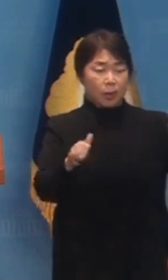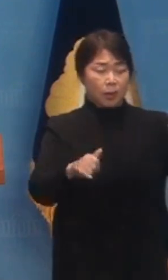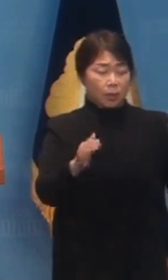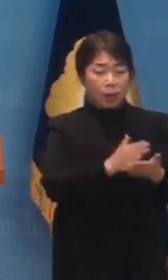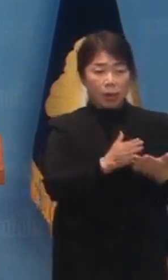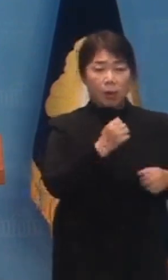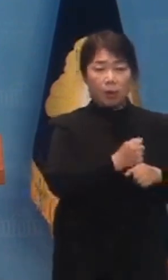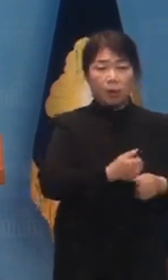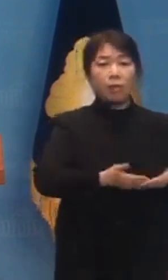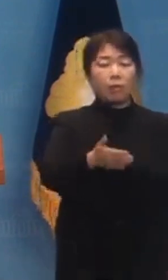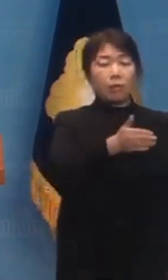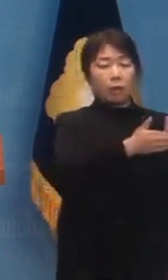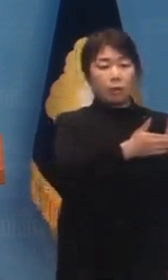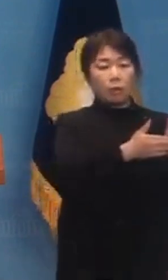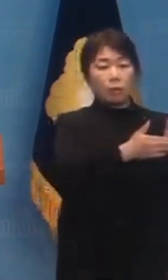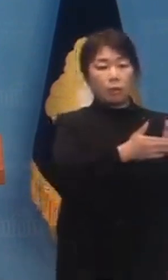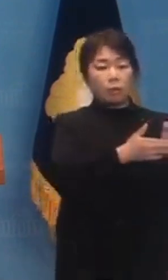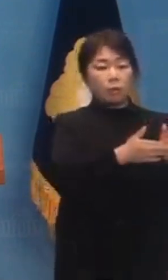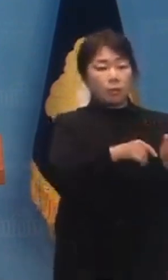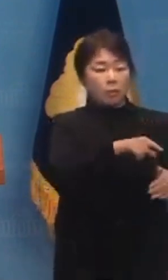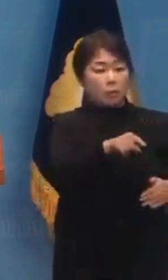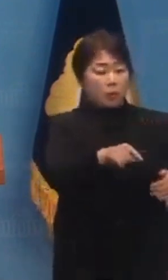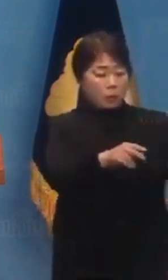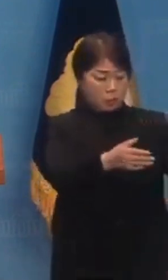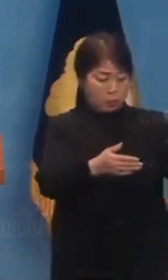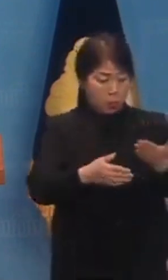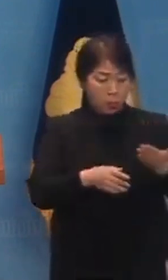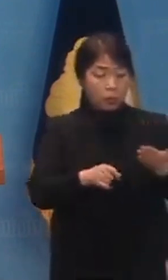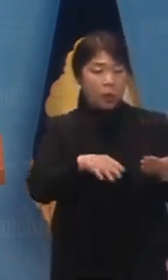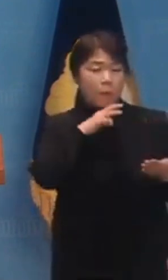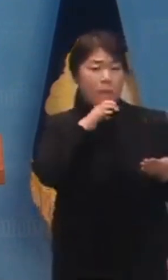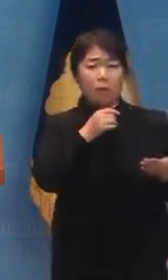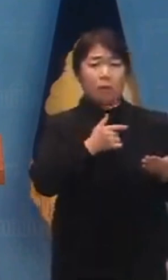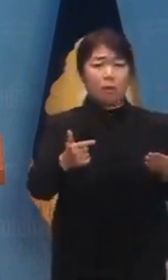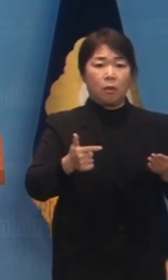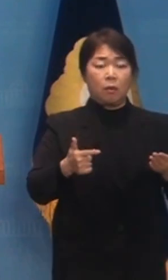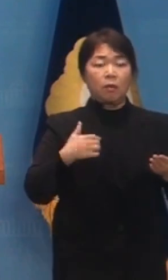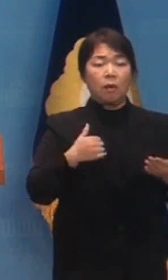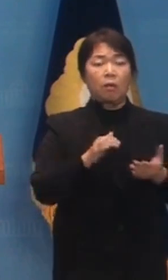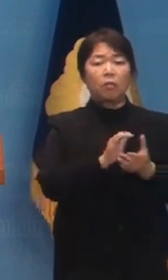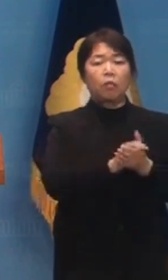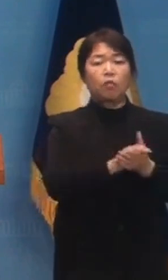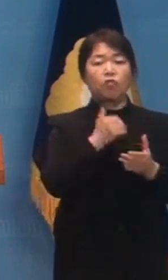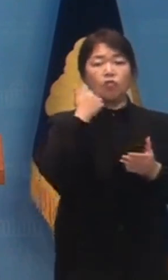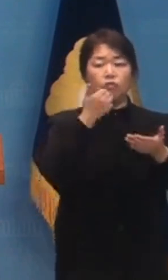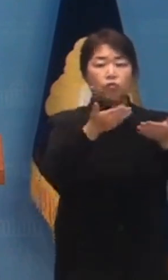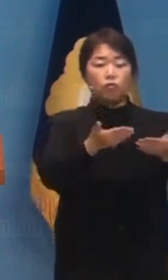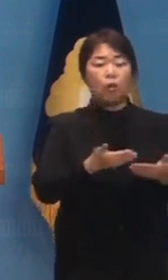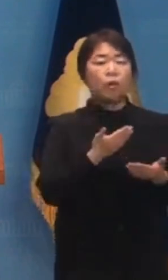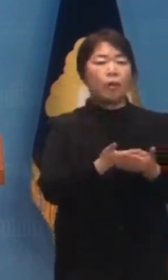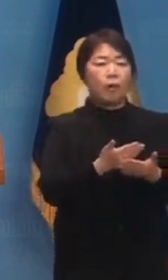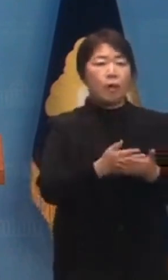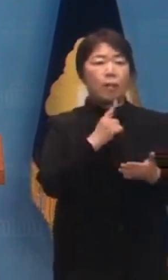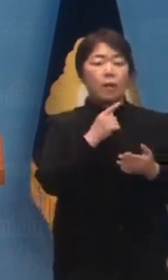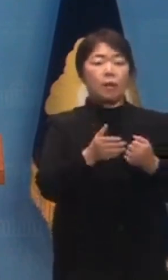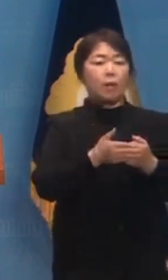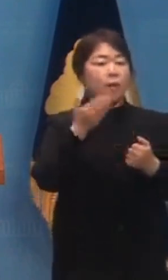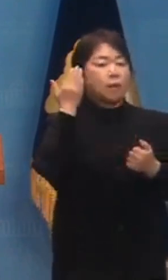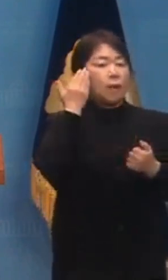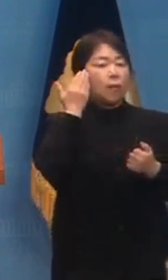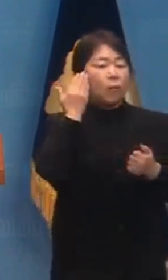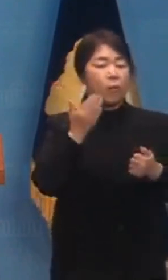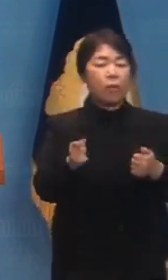허식 의장은 의원들이 반발하자 동료 의원들이 달라고 해서 참고삼아 배포한 것이라며